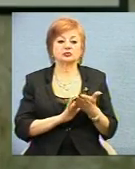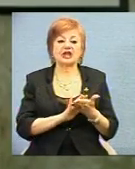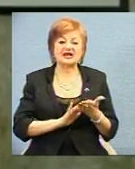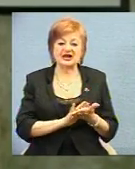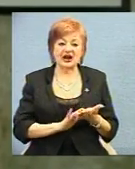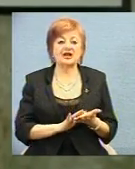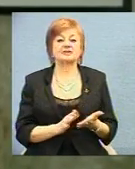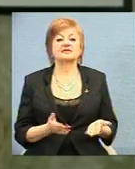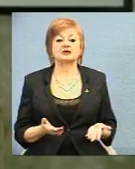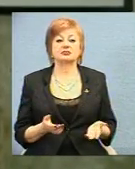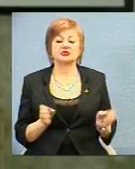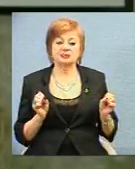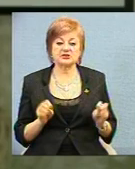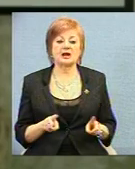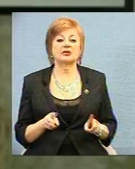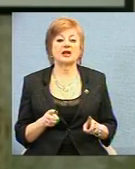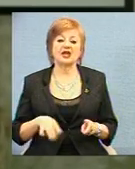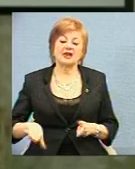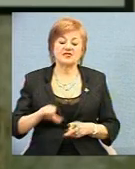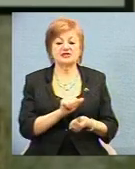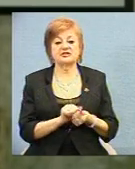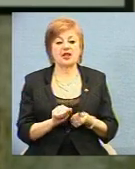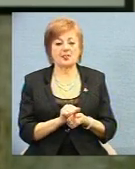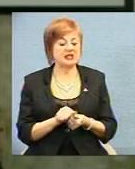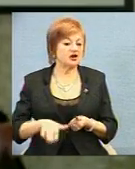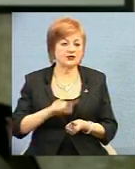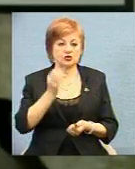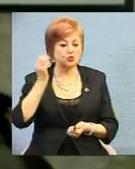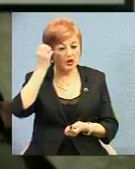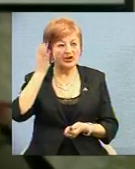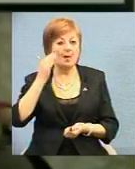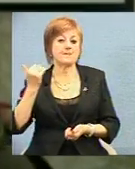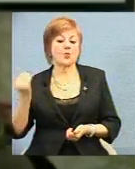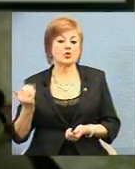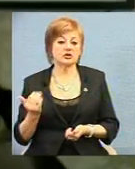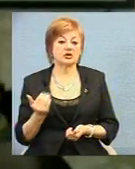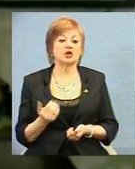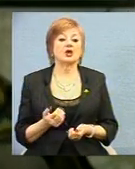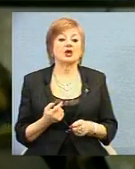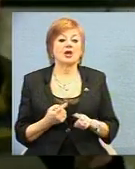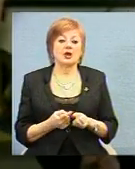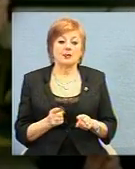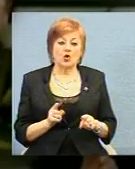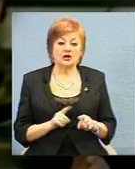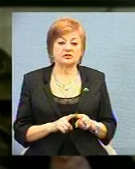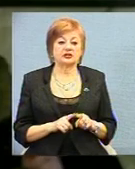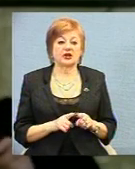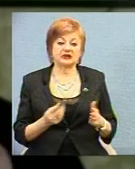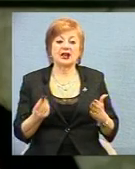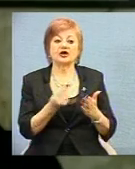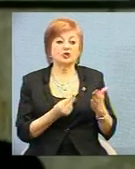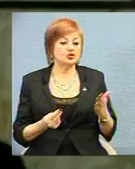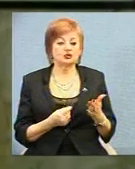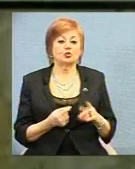специальные тушечницы. Все эти материалы японские, и так как это дзенская живопись, она